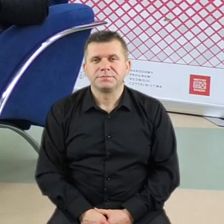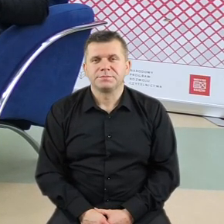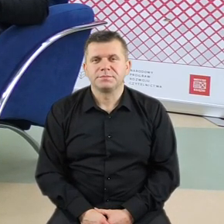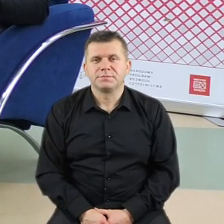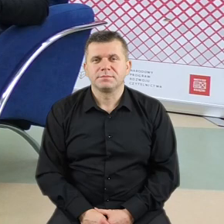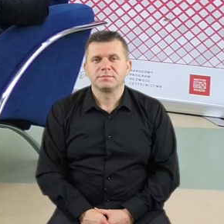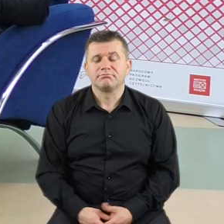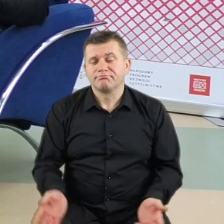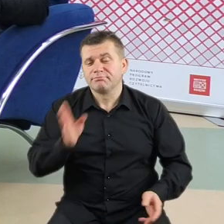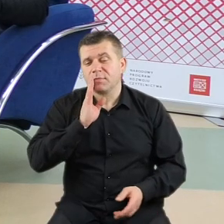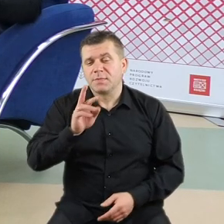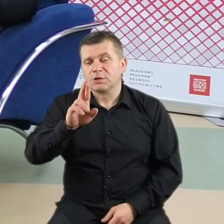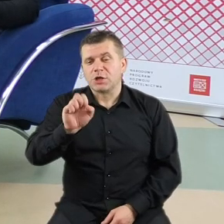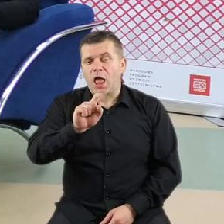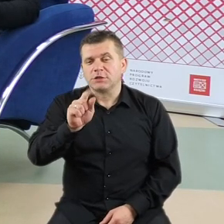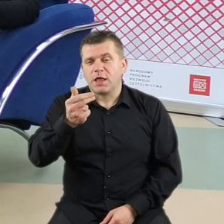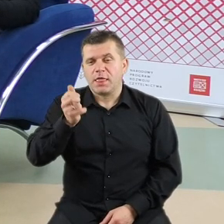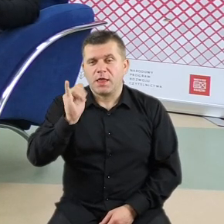Tak, a właśnie, jak rzeźnik, tak.